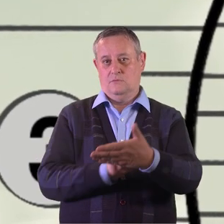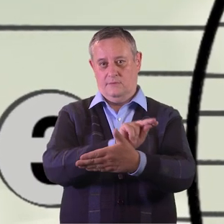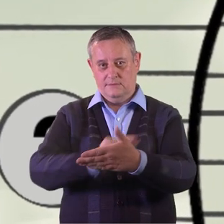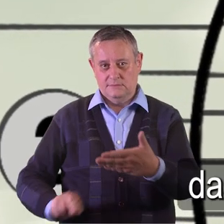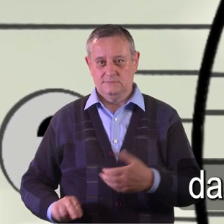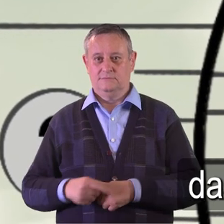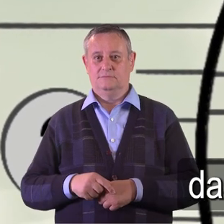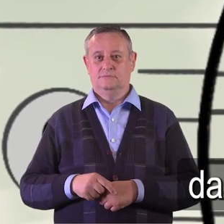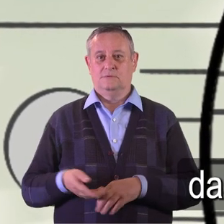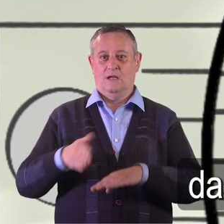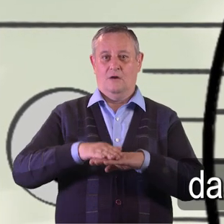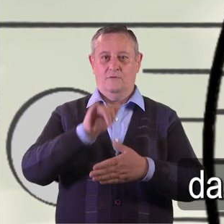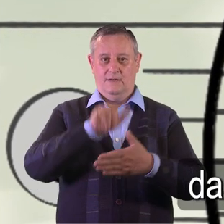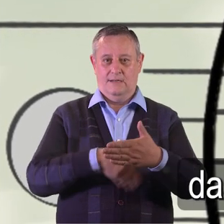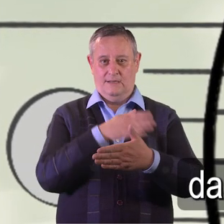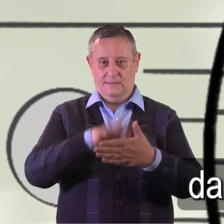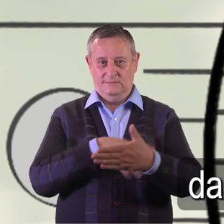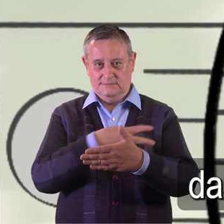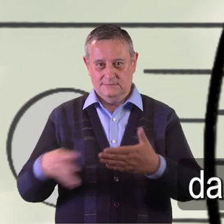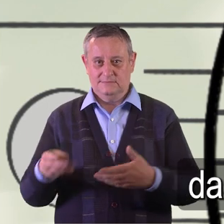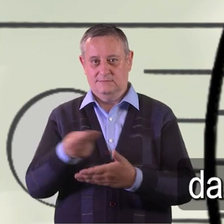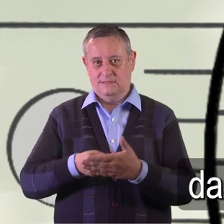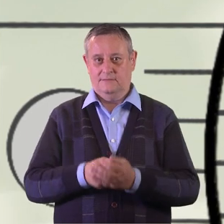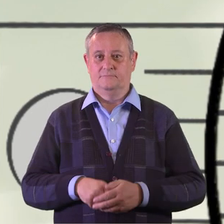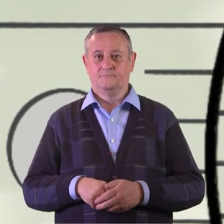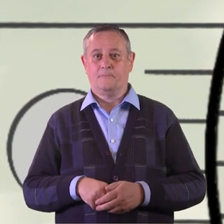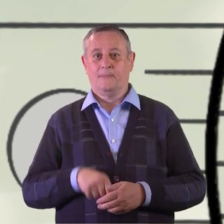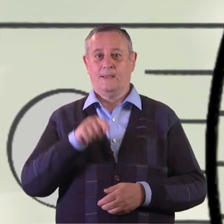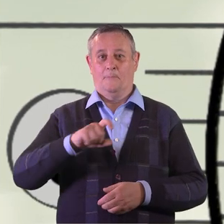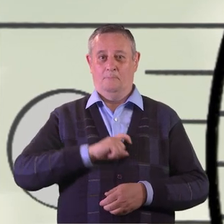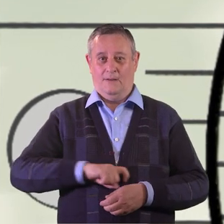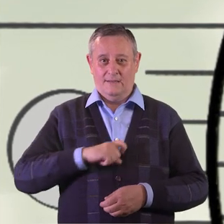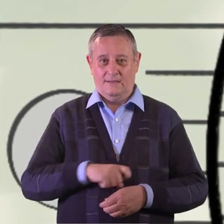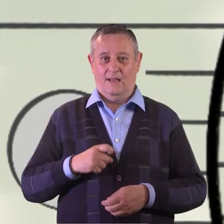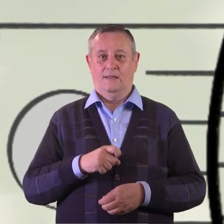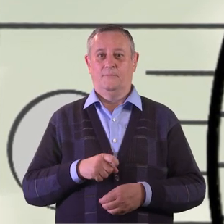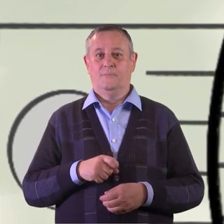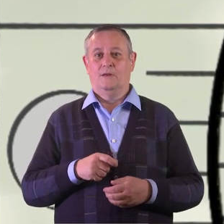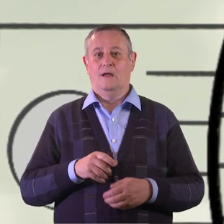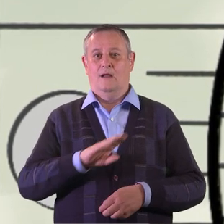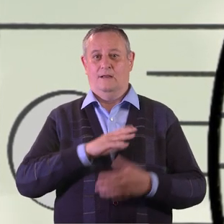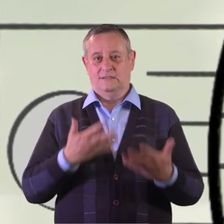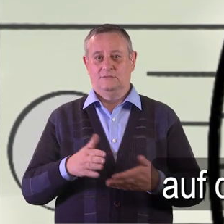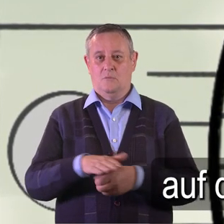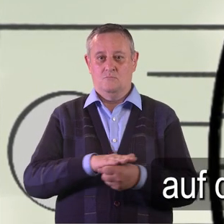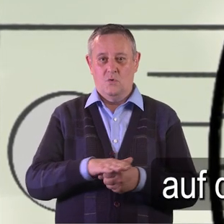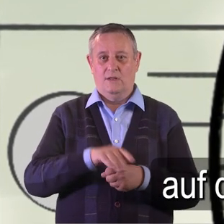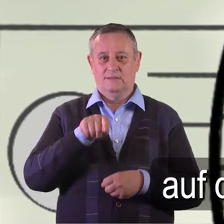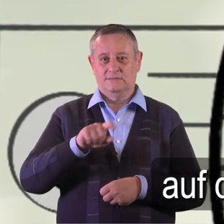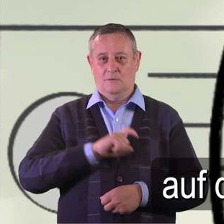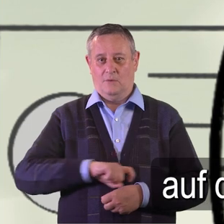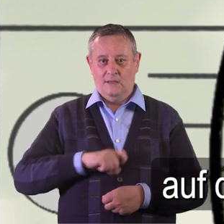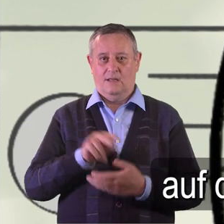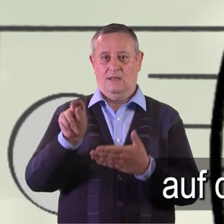Herr Müller sucht das listenzeichen von dieser Partei dann macht Herr Müller mit dem Bleistift ein Kreuz auf das